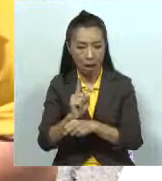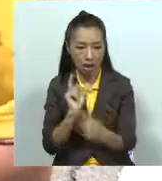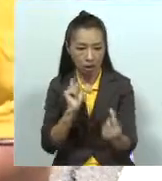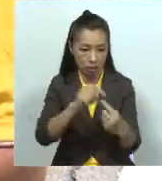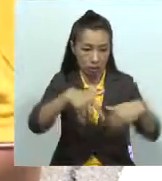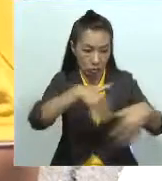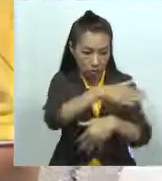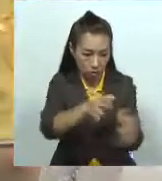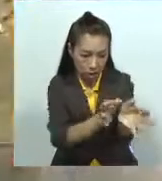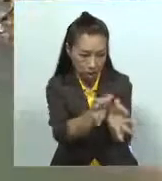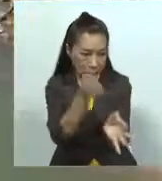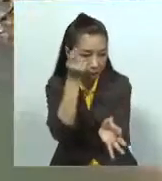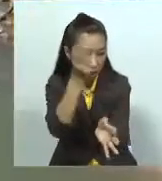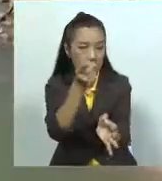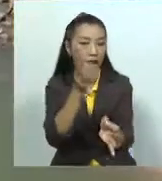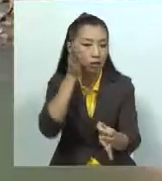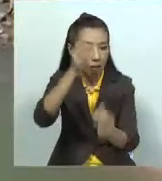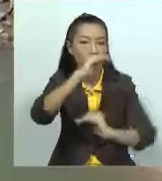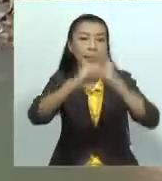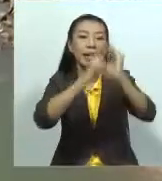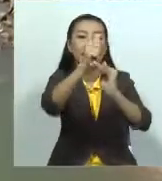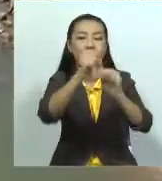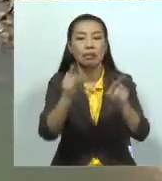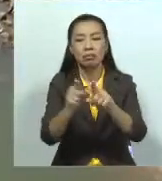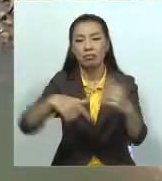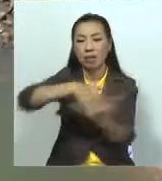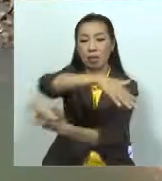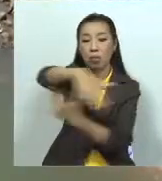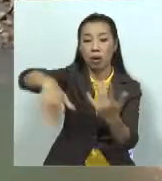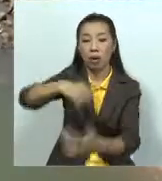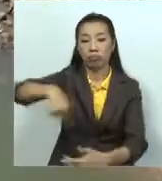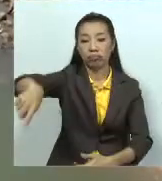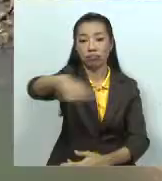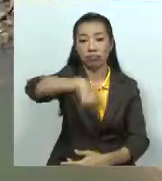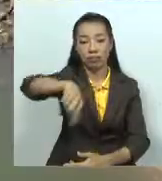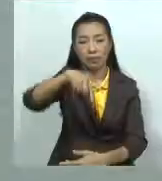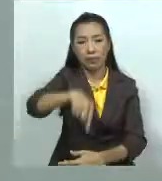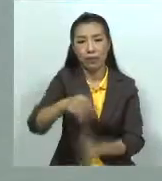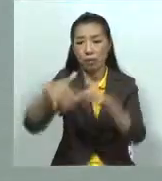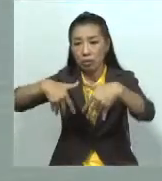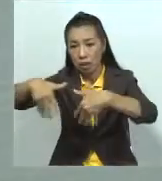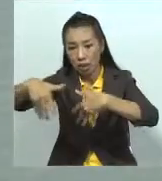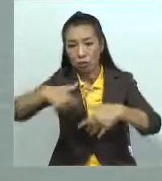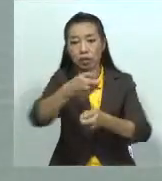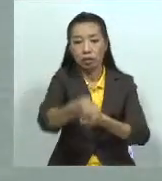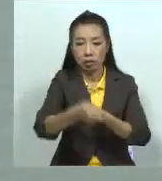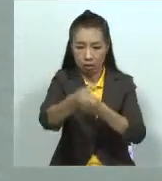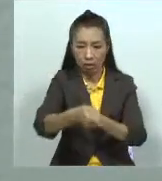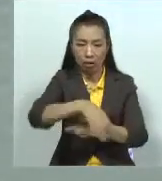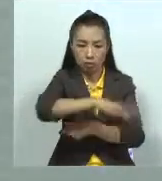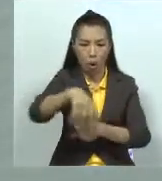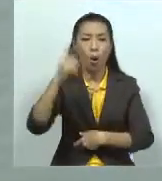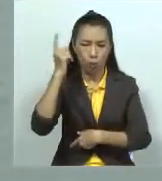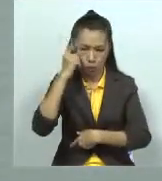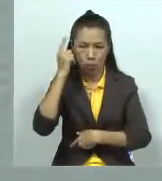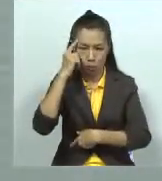มเชื่อว่านะครับในบริบททางสังคมแถวนี้ประชาชนหรือเกษตรกรต่างๆนะที่อยู่ในพื้นที่เนี่ยรับทราบ